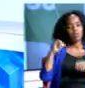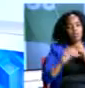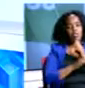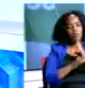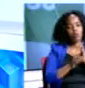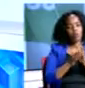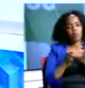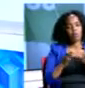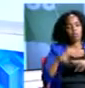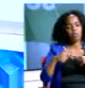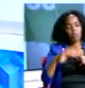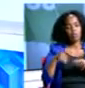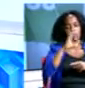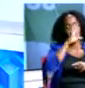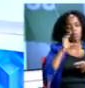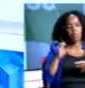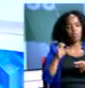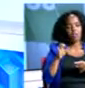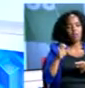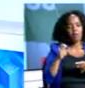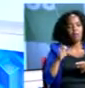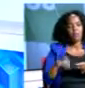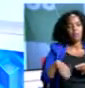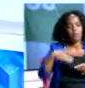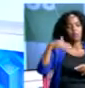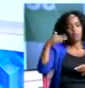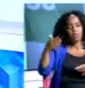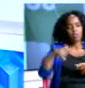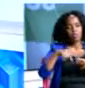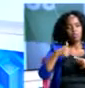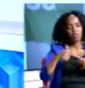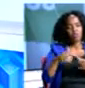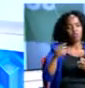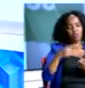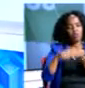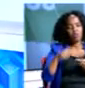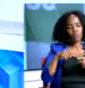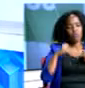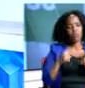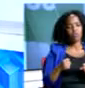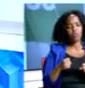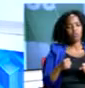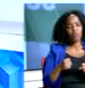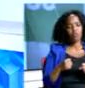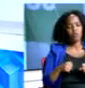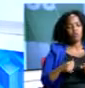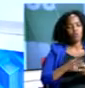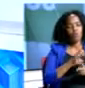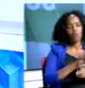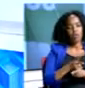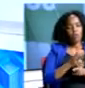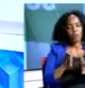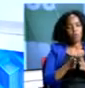Kana wajjin wal qabate egaa biyya Afrikaas booddee keessa kana caalaatti dhufu waan danda'uuf of eeggannaa